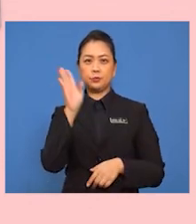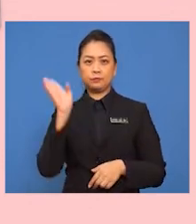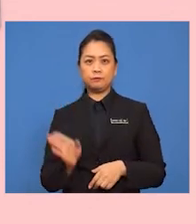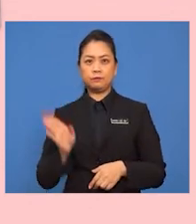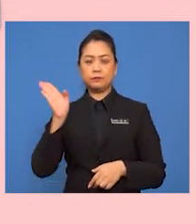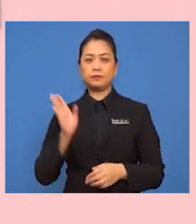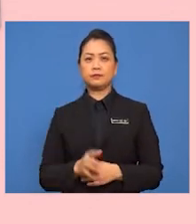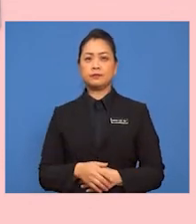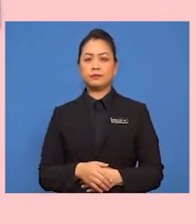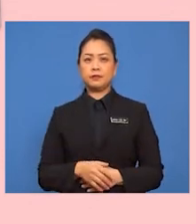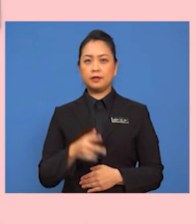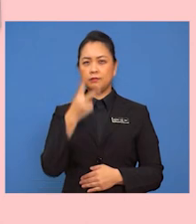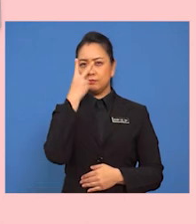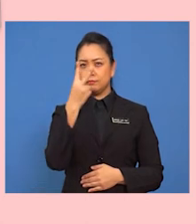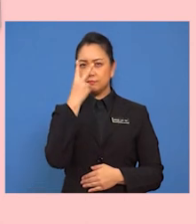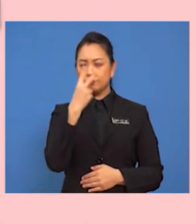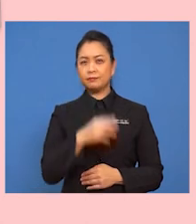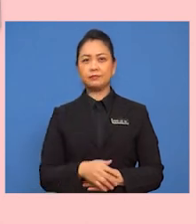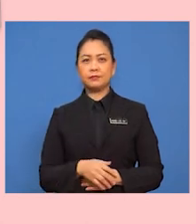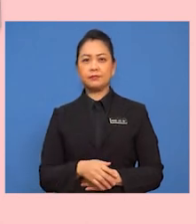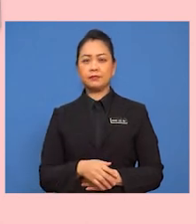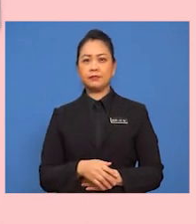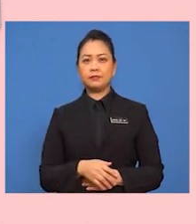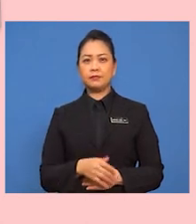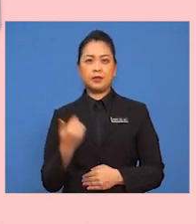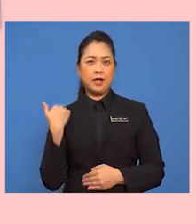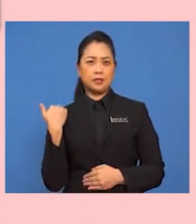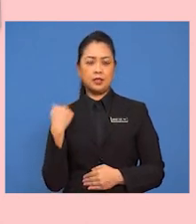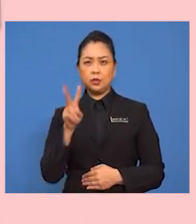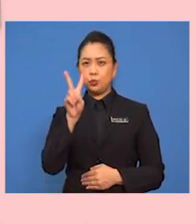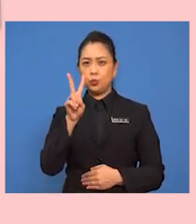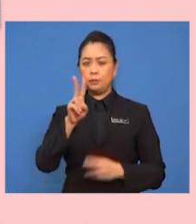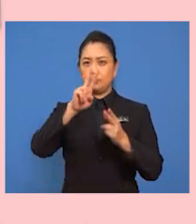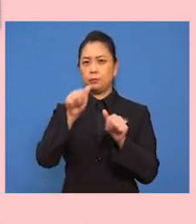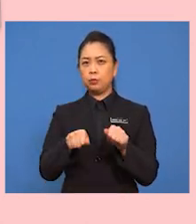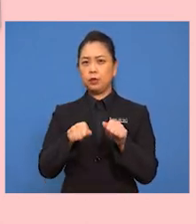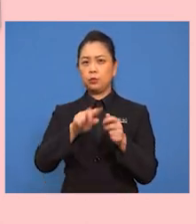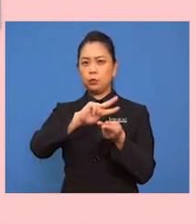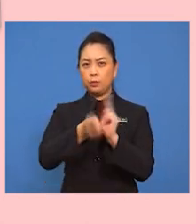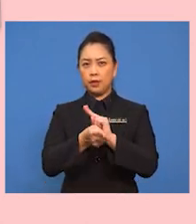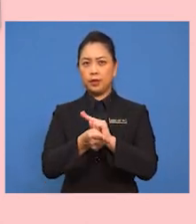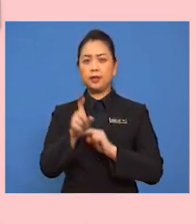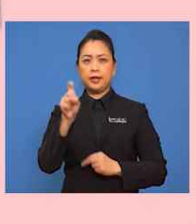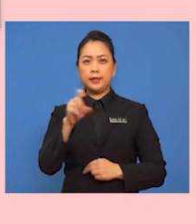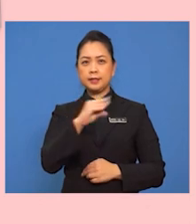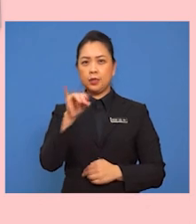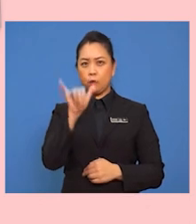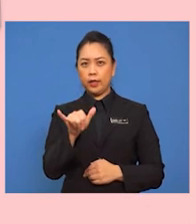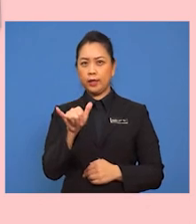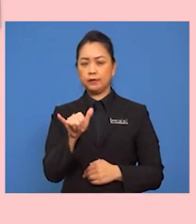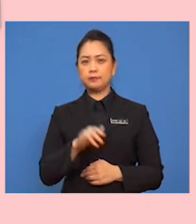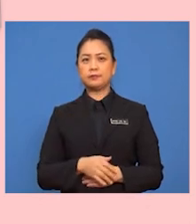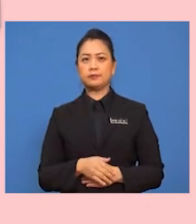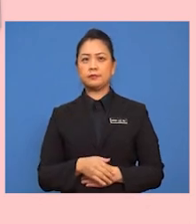Perhatikan, terdapat dua pemboleh ubah iaitu X dan Y